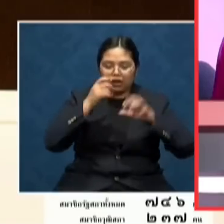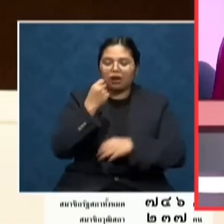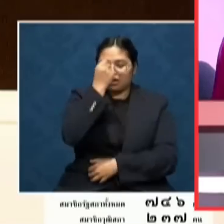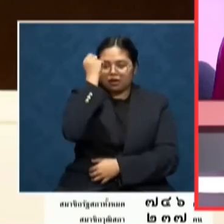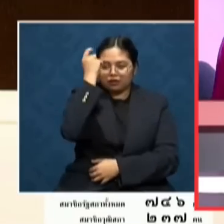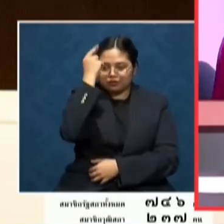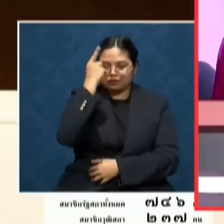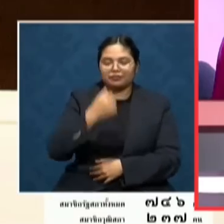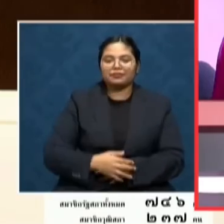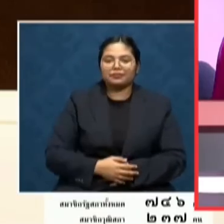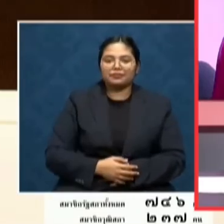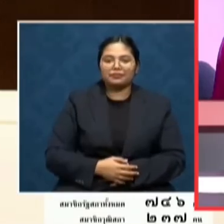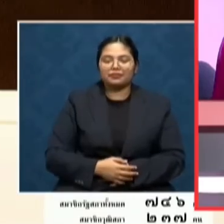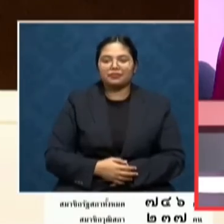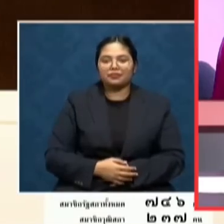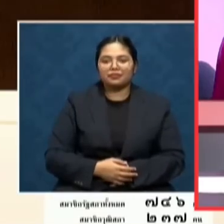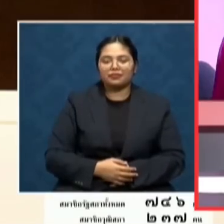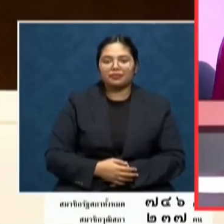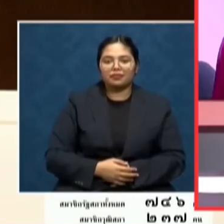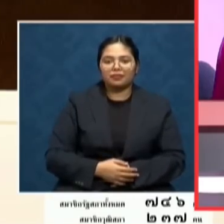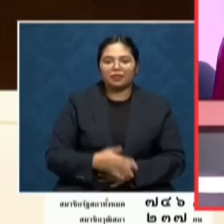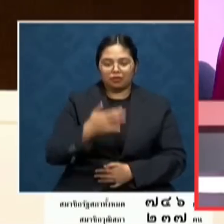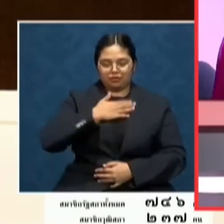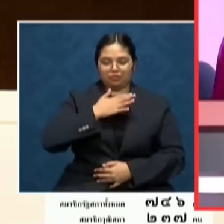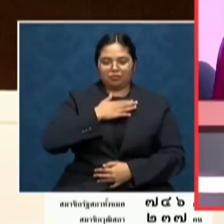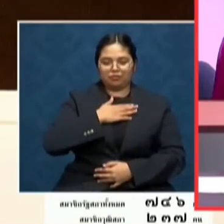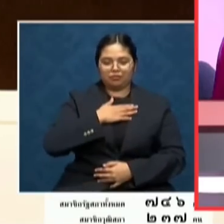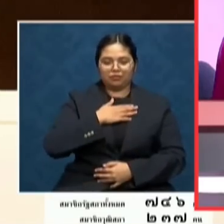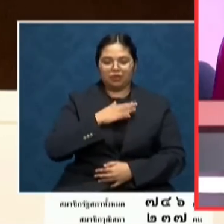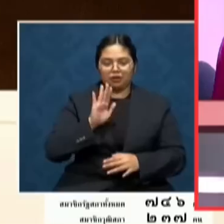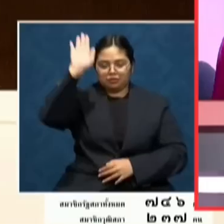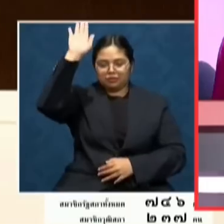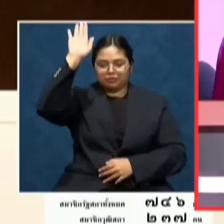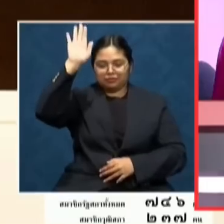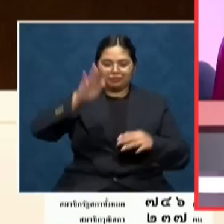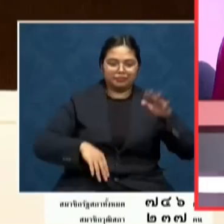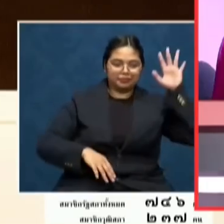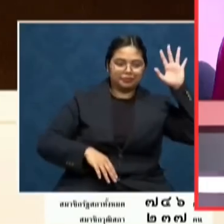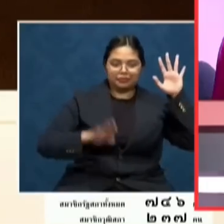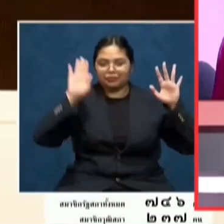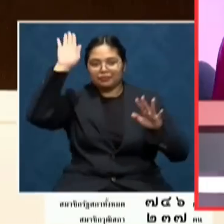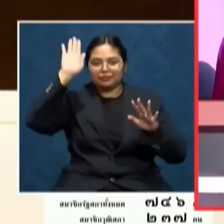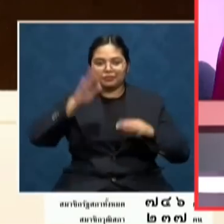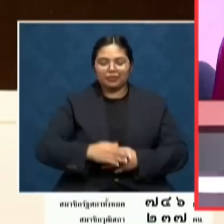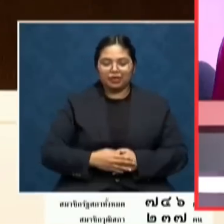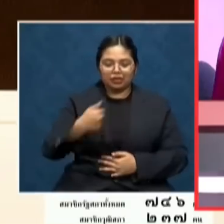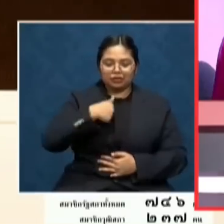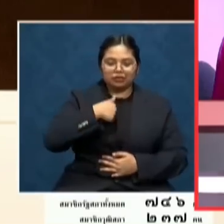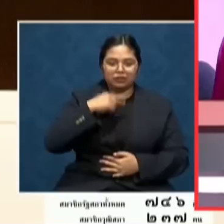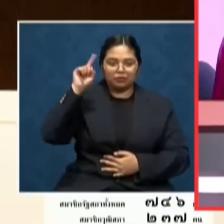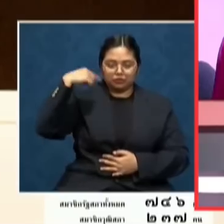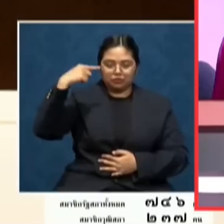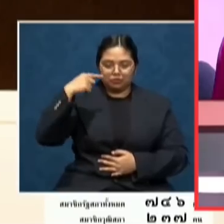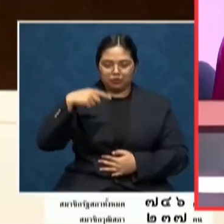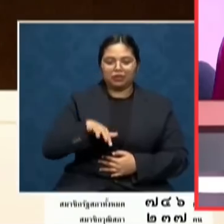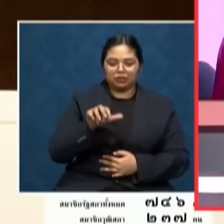ประท้วงเพื่อให้การอภิปรายนโยบายของรัฐบาลเนี่ยดำเนินการต่อไปได้ซึ่งการประท้วงดังกล่าวเนี่ยก็กินเวลา